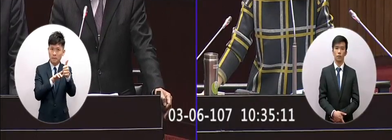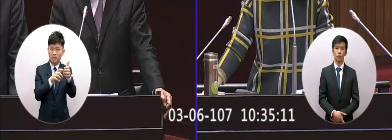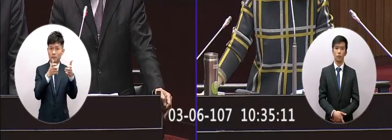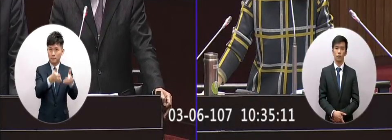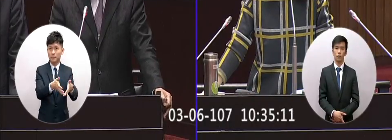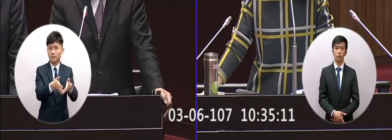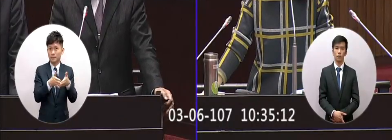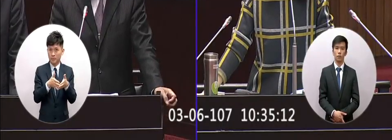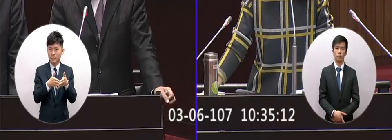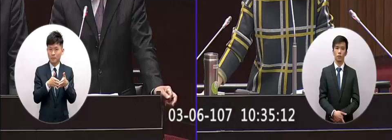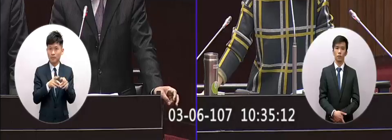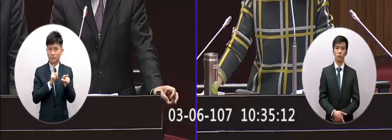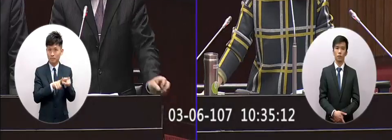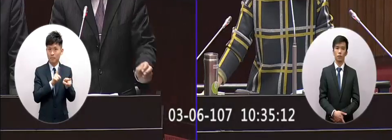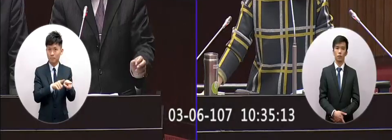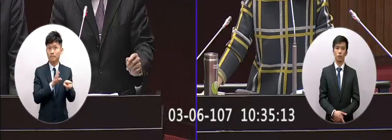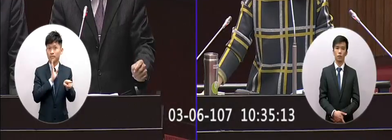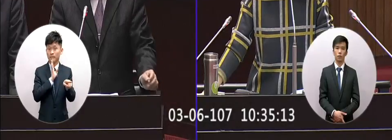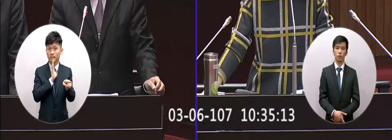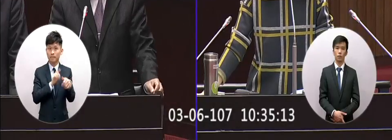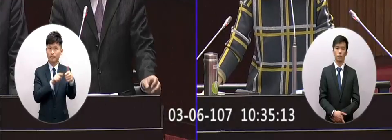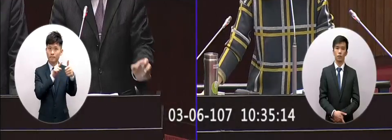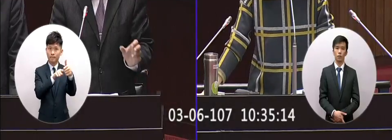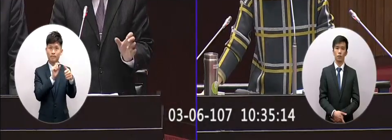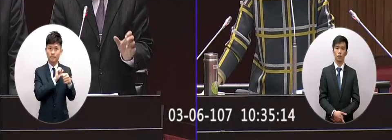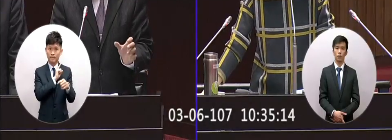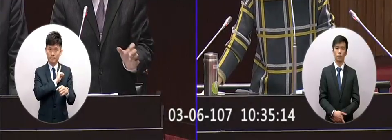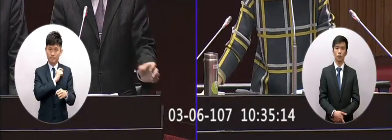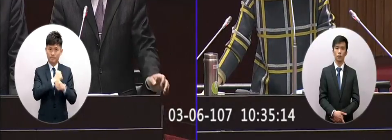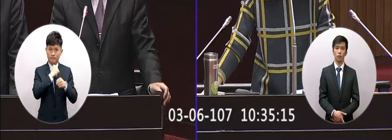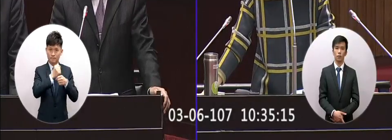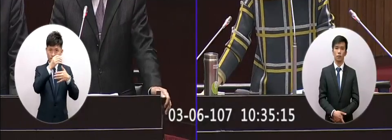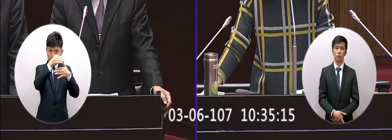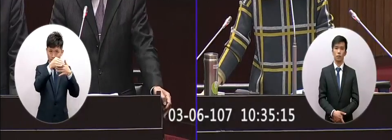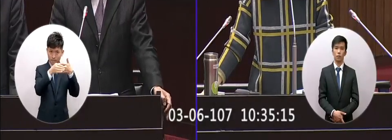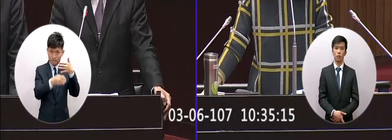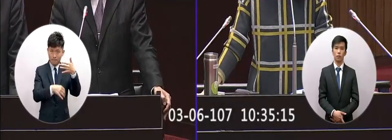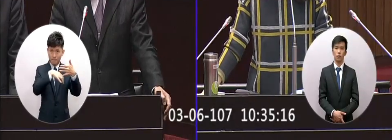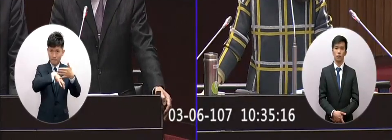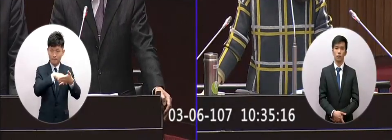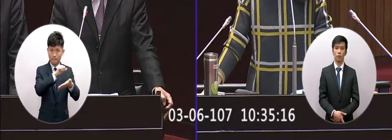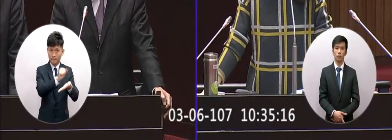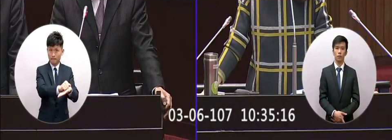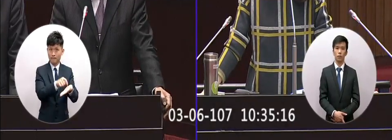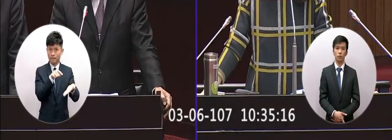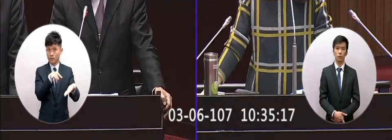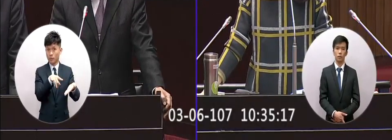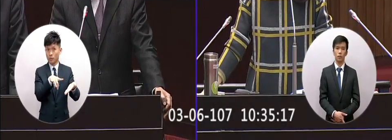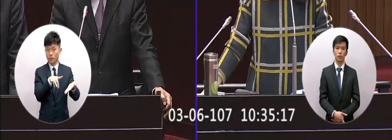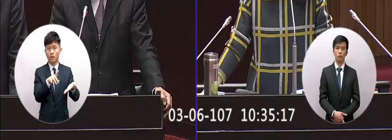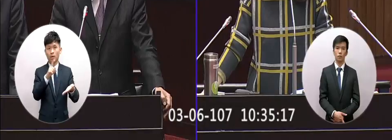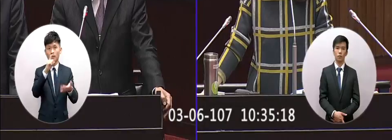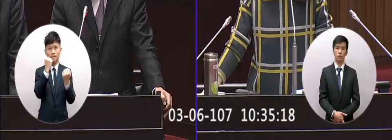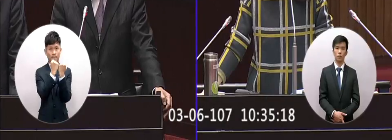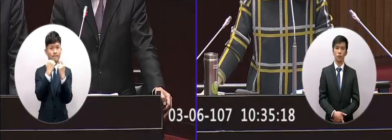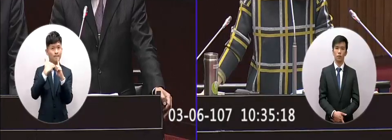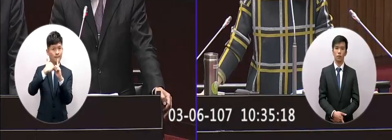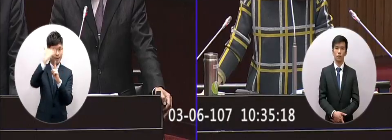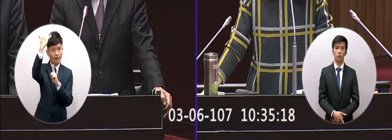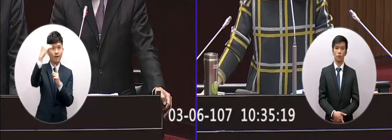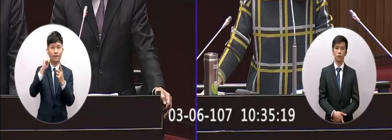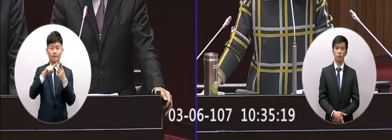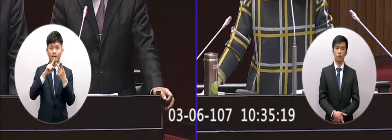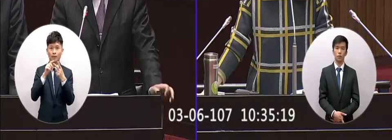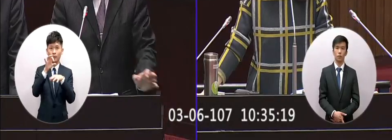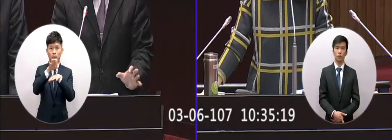的领导者，所以在他自己的作业细则里面也特别去强调，应该要去具备高尚品德跟